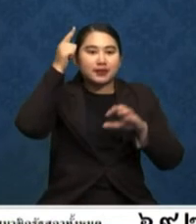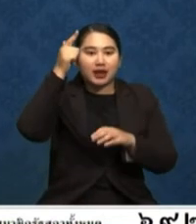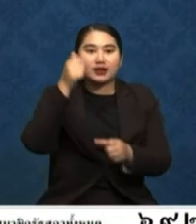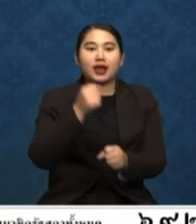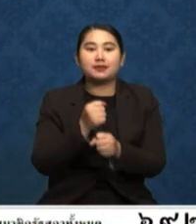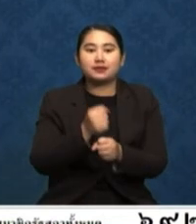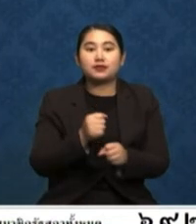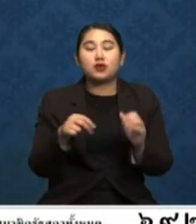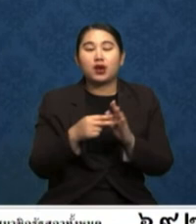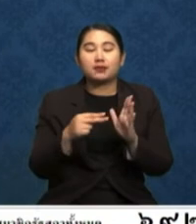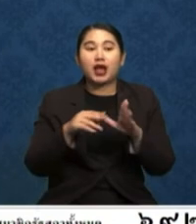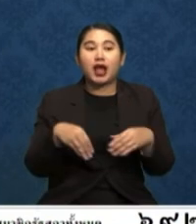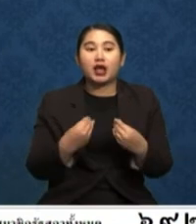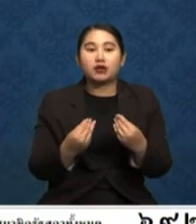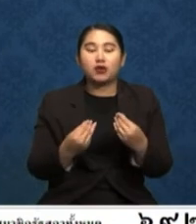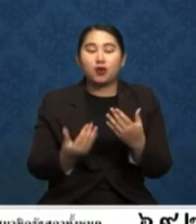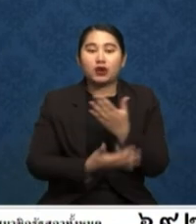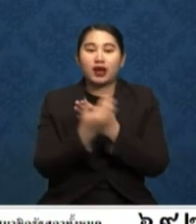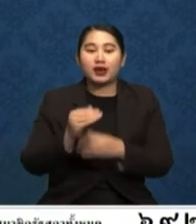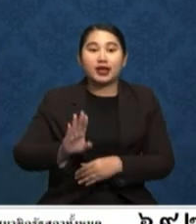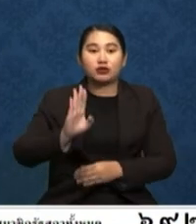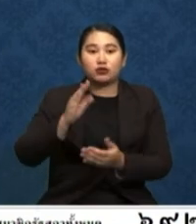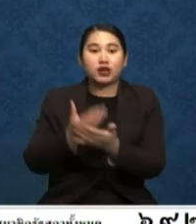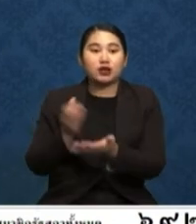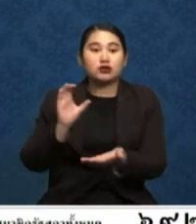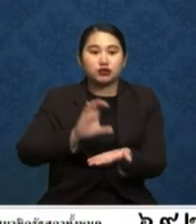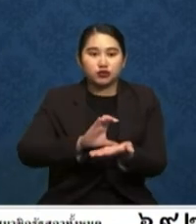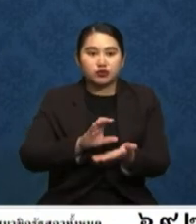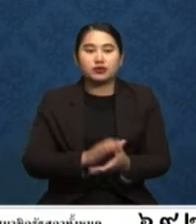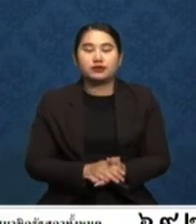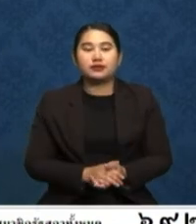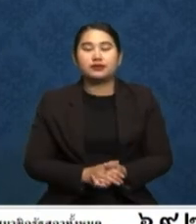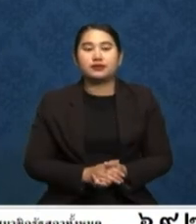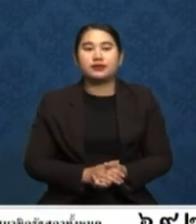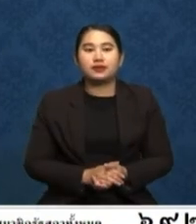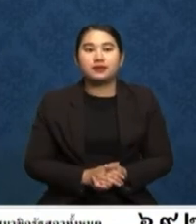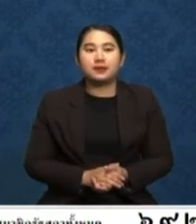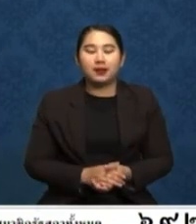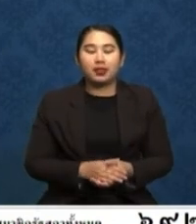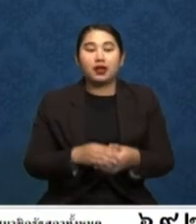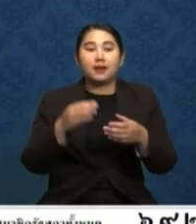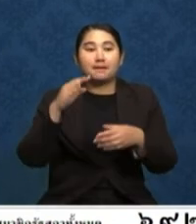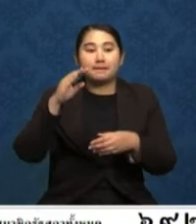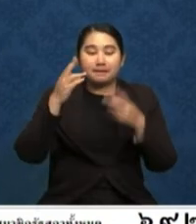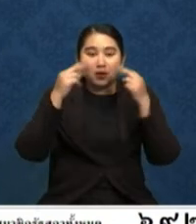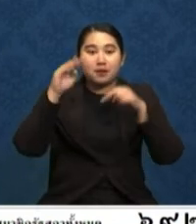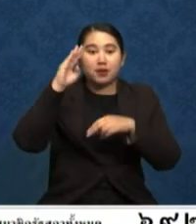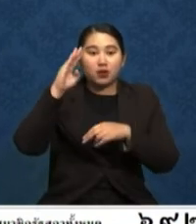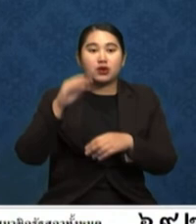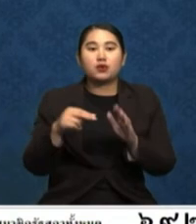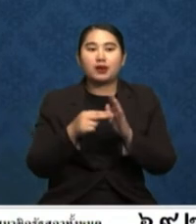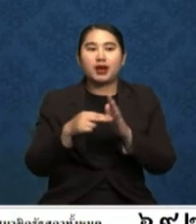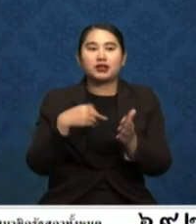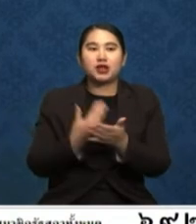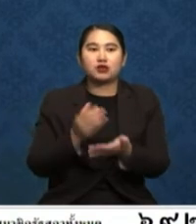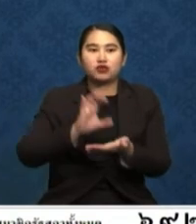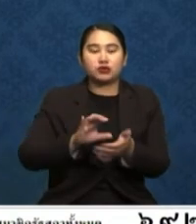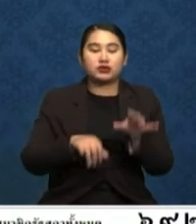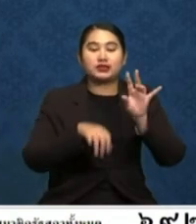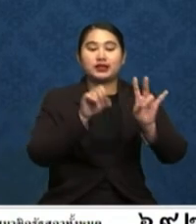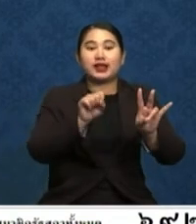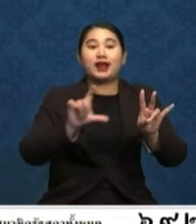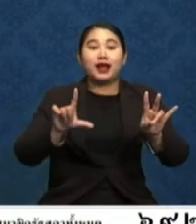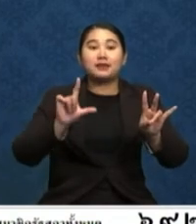คือการเปิดโอกาสให้เอกชนเข้ามาลงทุนและในสมัยพลเอกประยุทธ์นะคะตั้งมูลค่าการลงทุนไว้ 700,000ล้าน